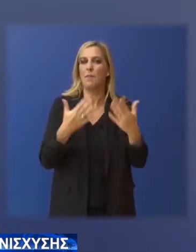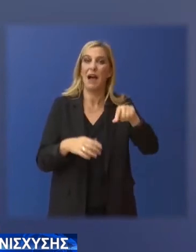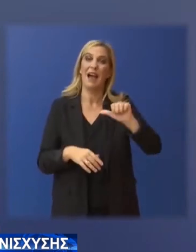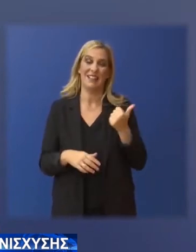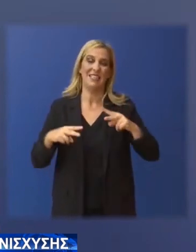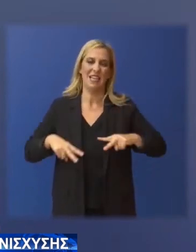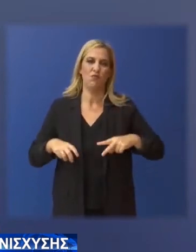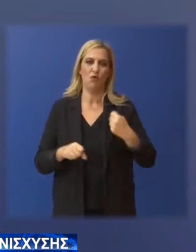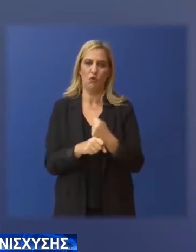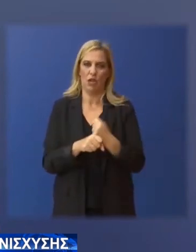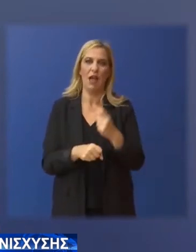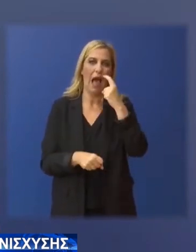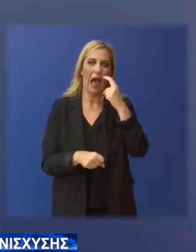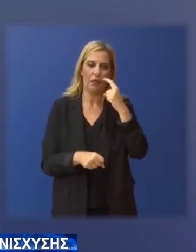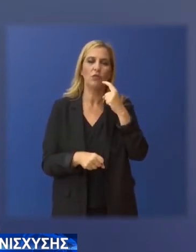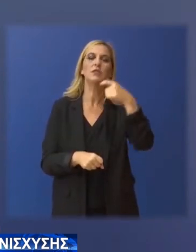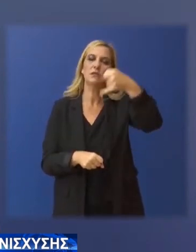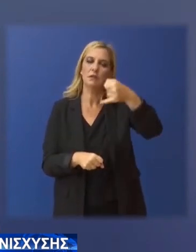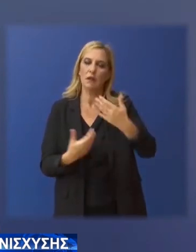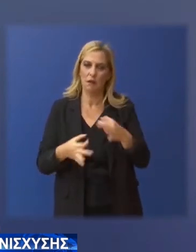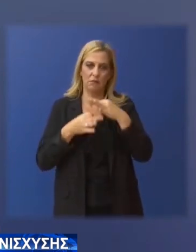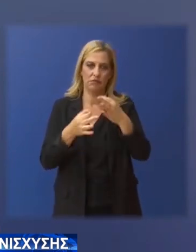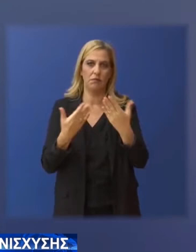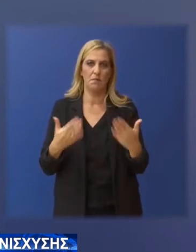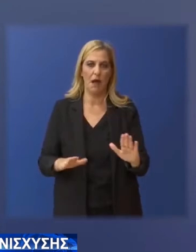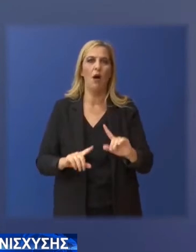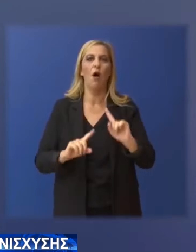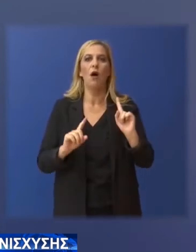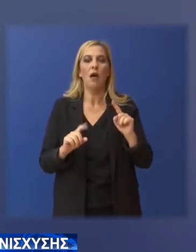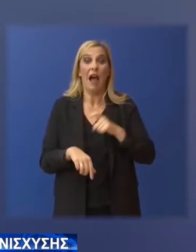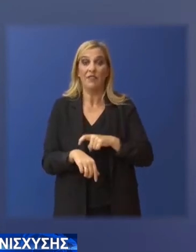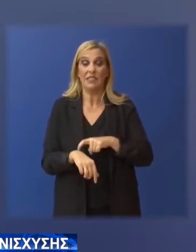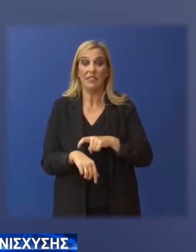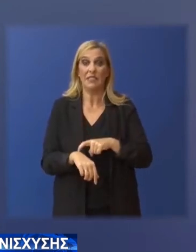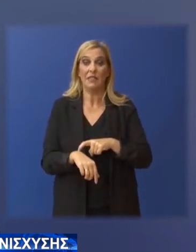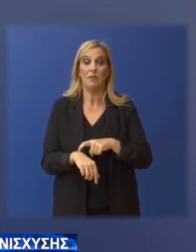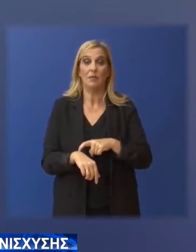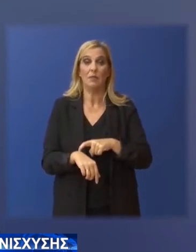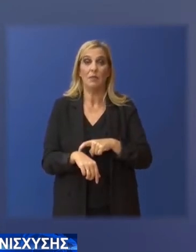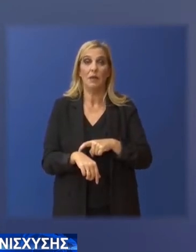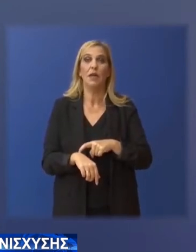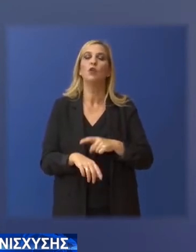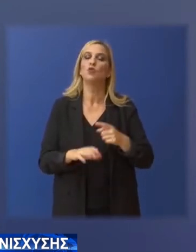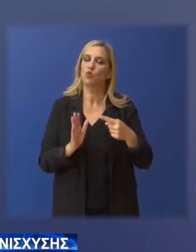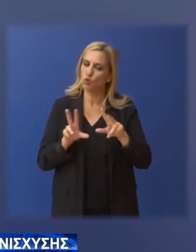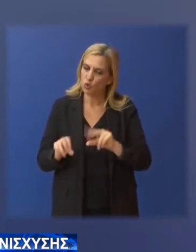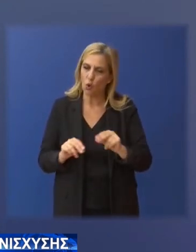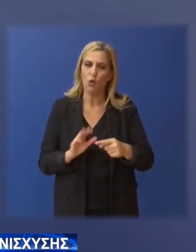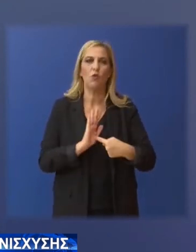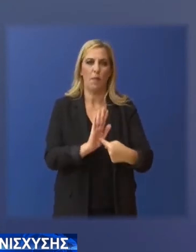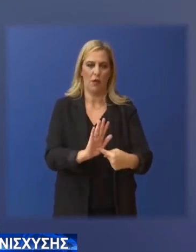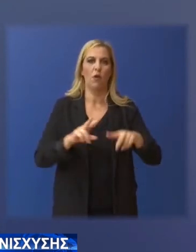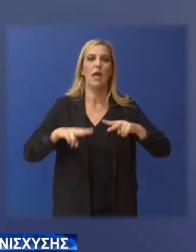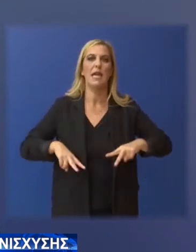και Κοινωνικής Ασφάλισης, Άδωνη Γεωργιάδη, και όλη την πολιτική ηγεσία του Υπουργείου, ενώ αυτή τη στιγμή βρίσκεται σε εξέλιξη αντίστοιχη παρουσίαση από τον